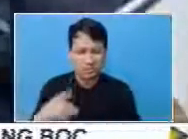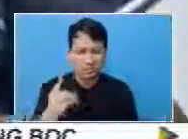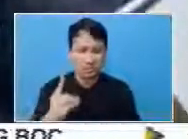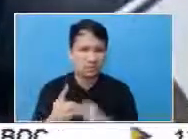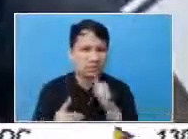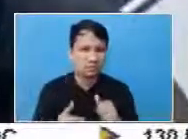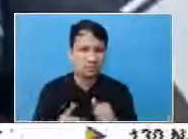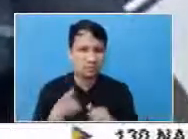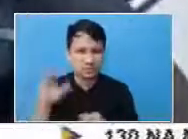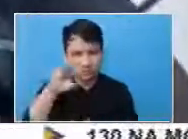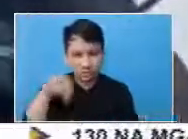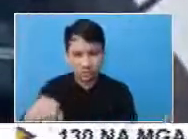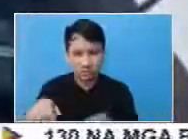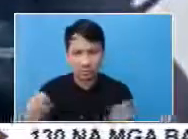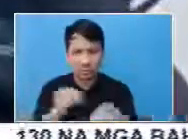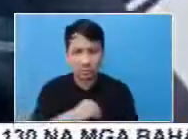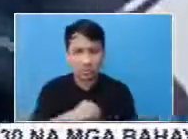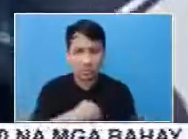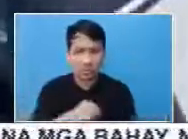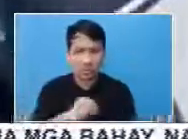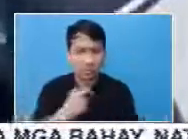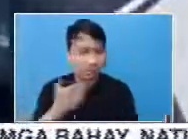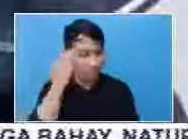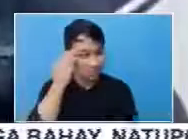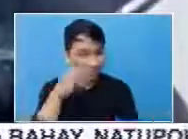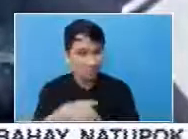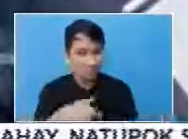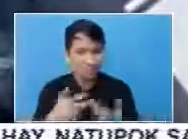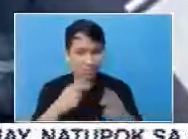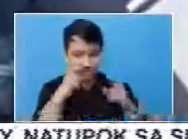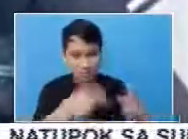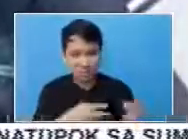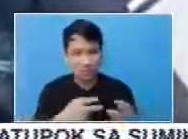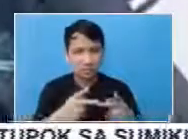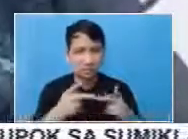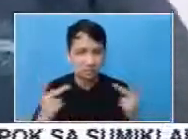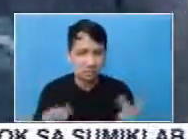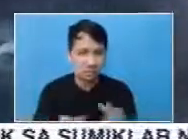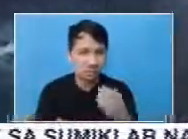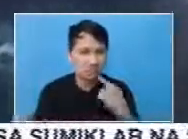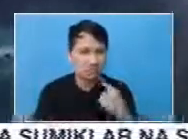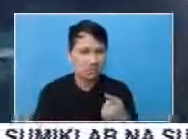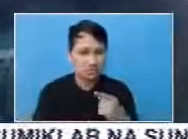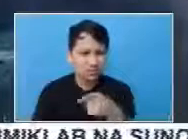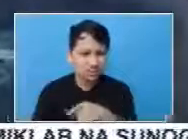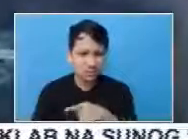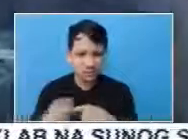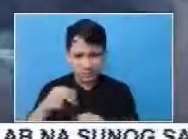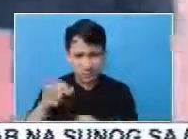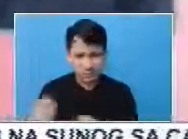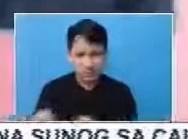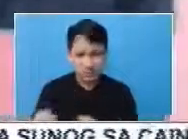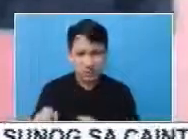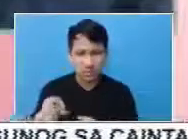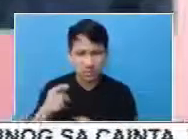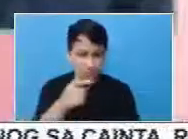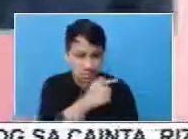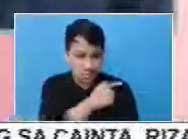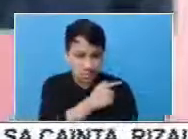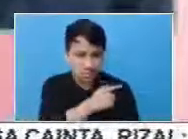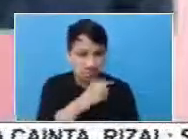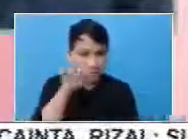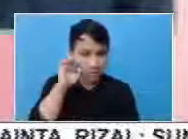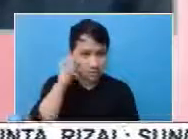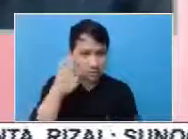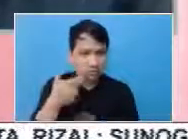District Director, Police Brigadier General Leo Manawag Francisco, isang kalmado at mapagpalang umaga po. Mapagpalang umaga po. Si Diane Kerr po ito, kasama po si